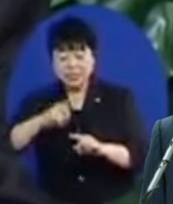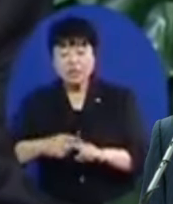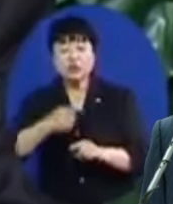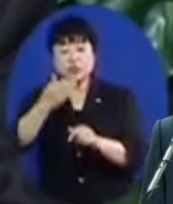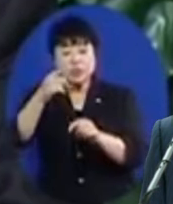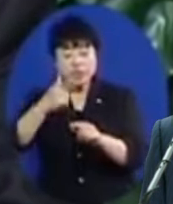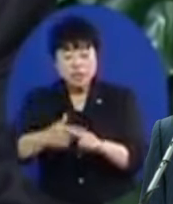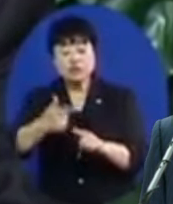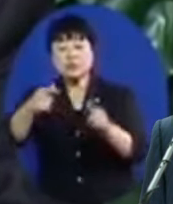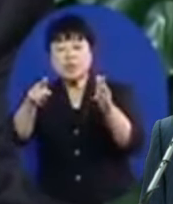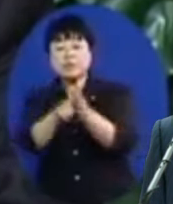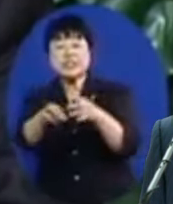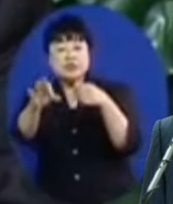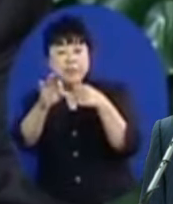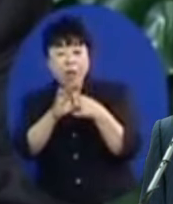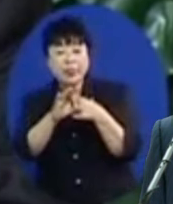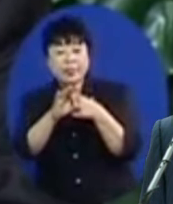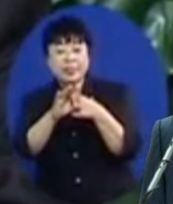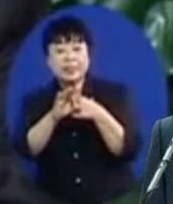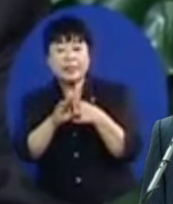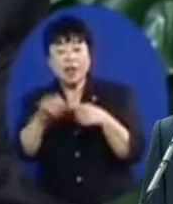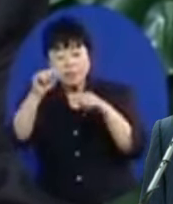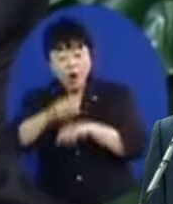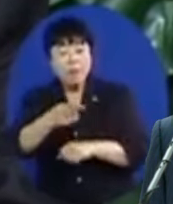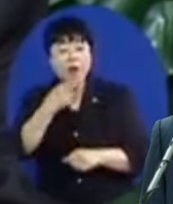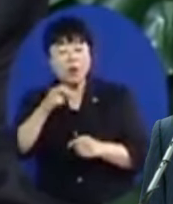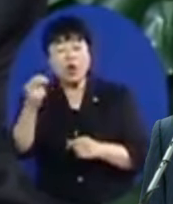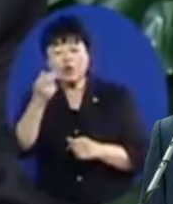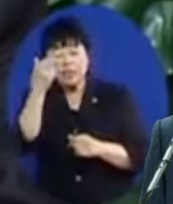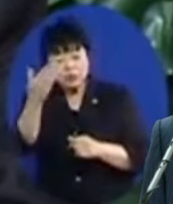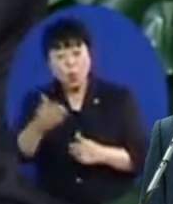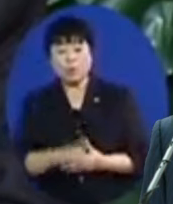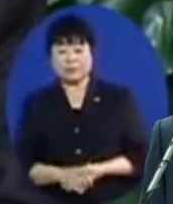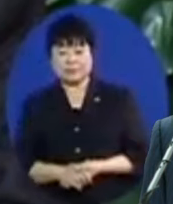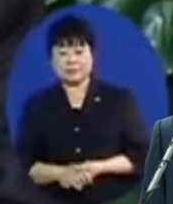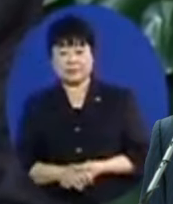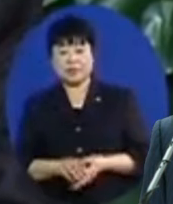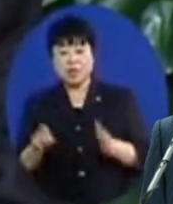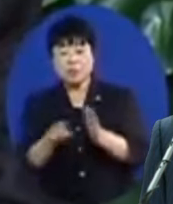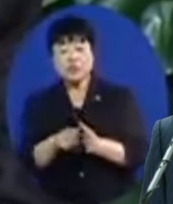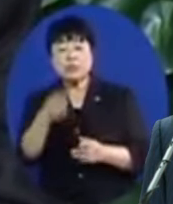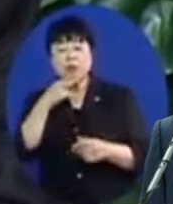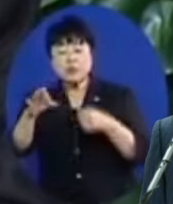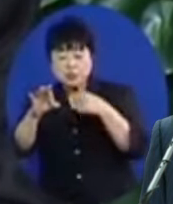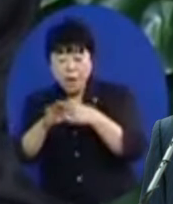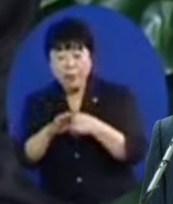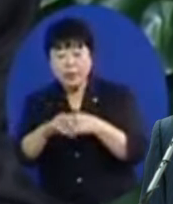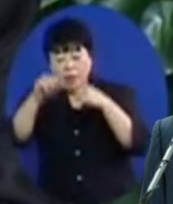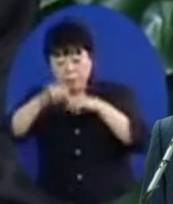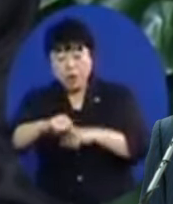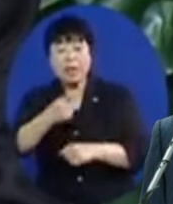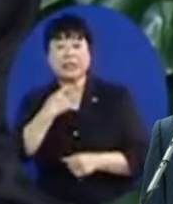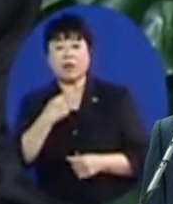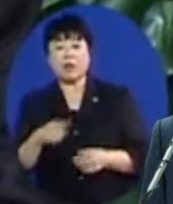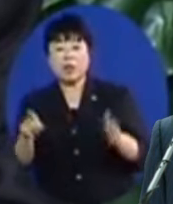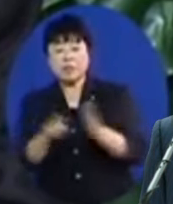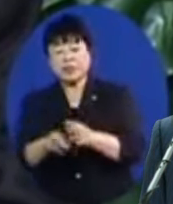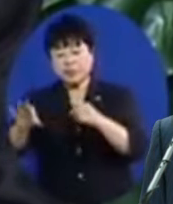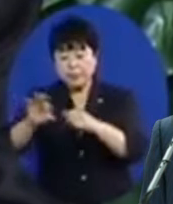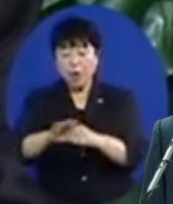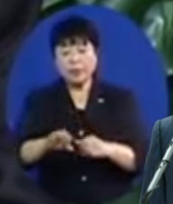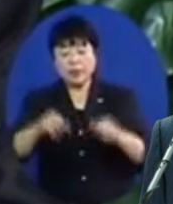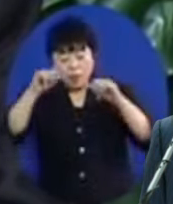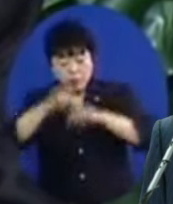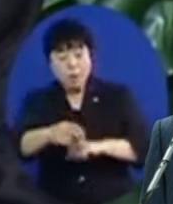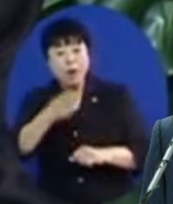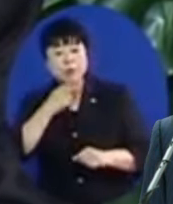그를 믿는 자마다 멸망하지 않고 영생을 얻는다. 믿지 않은 자는 멸망을 받는데 믿기만 하면 멸망을 받지